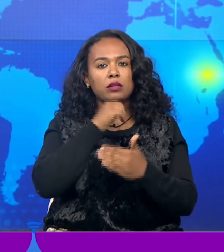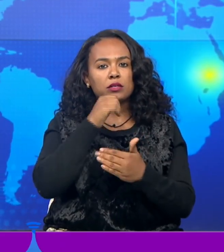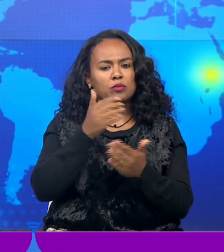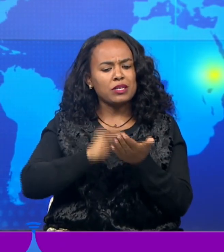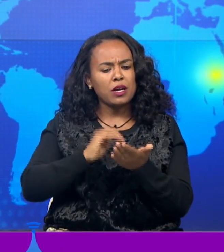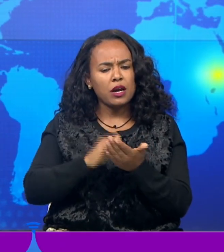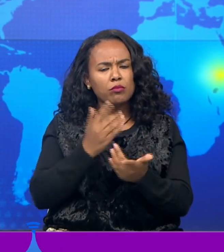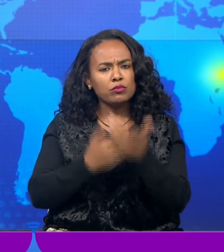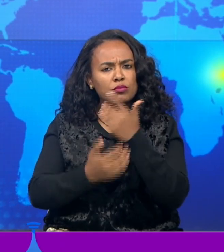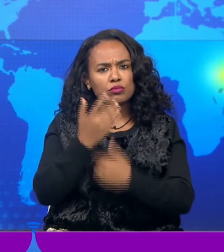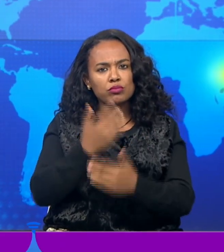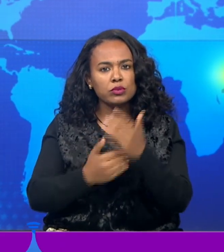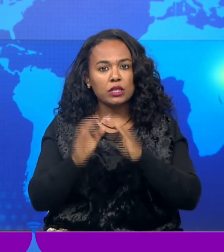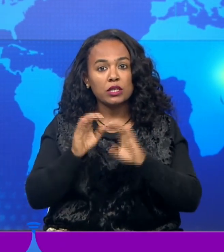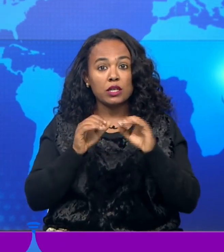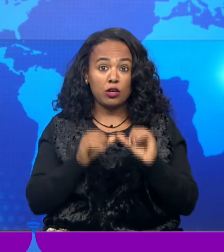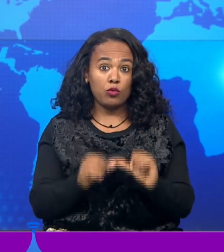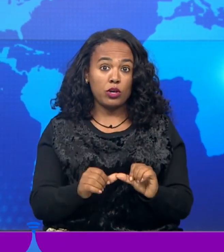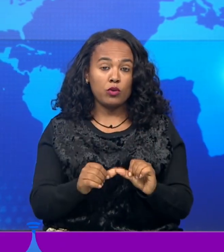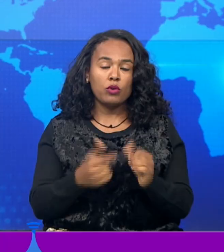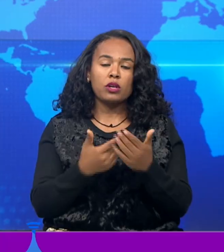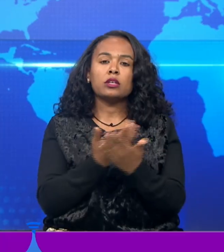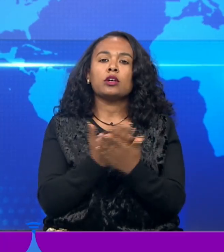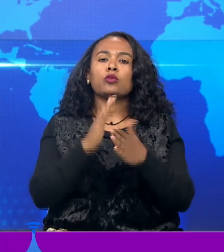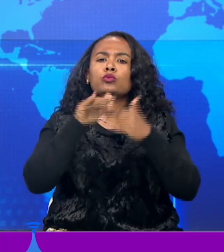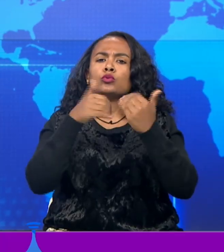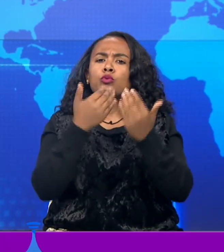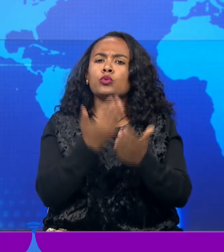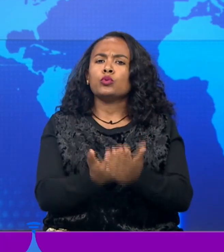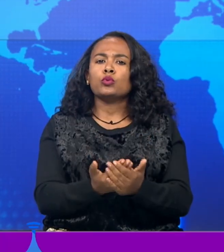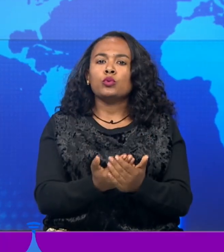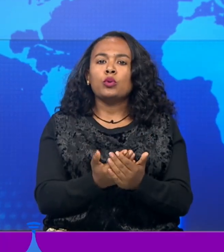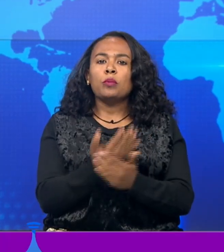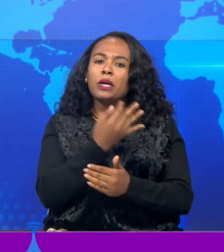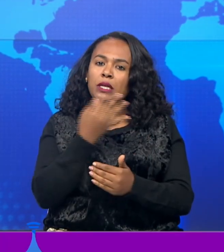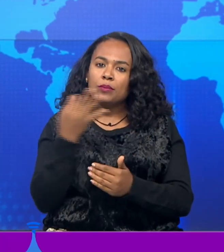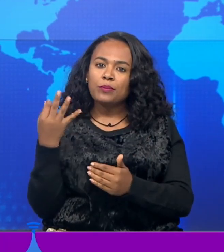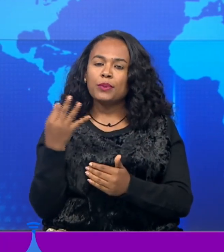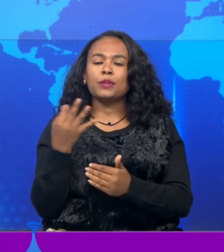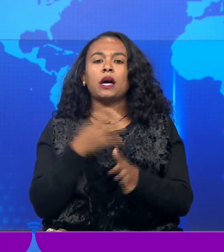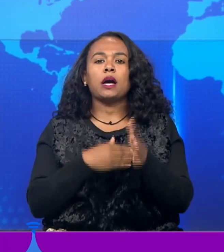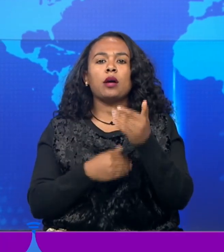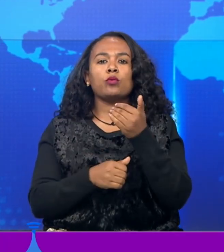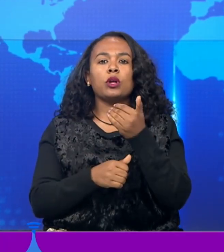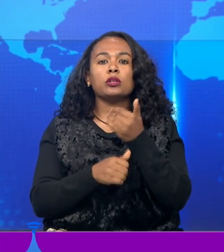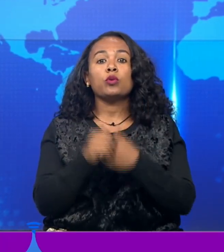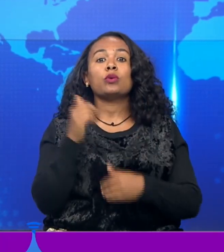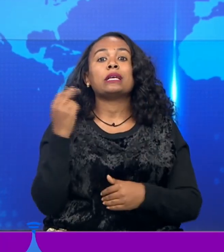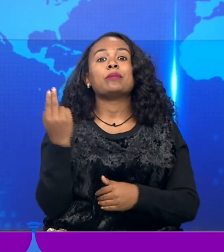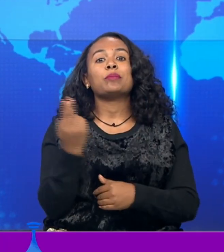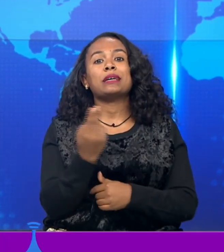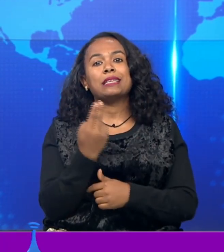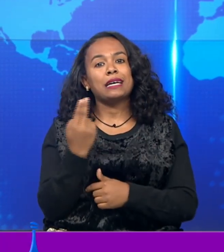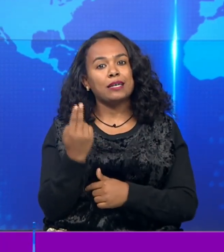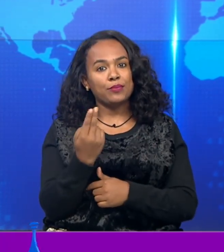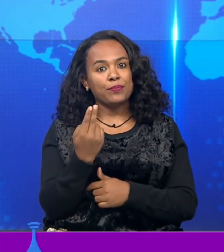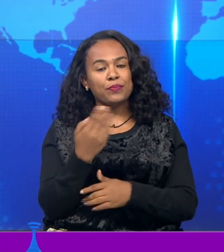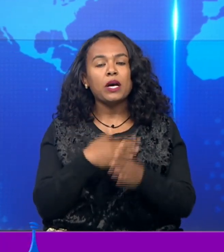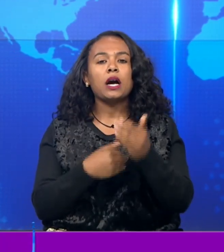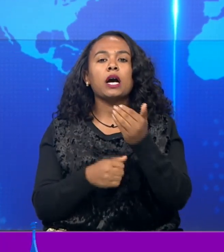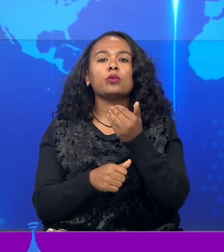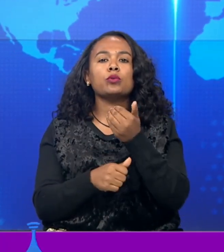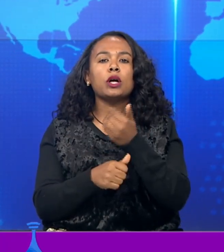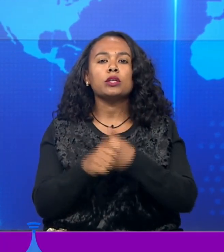ውይይት እየተደረገበት የቆየ ነው። እነዚህ ነገሮች ሁሉ በደንብ አካል ጉዳተኛውን የሚጠቅም አካል